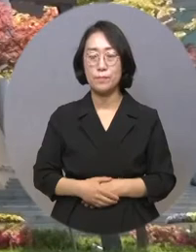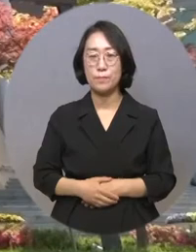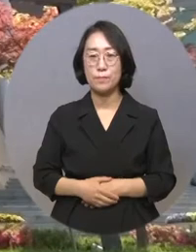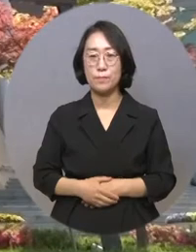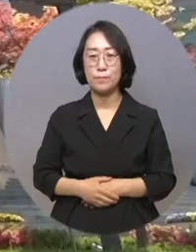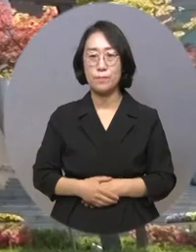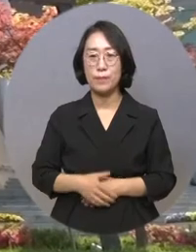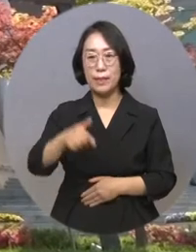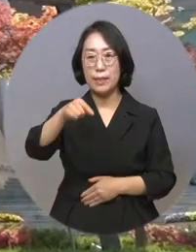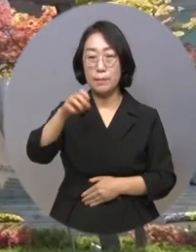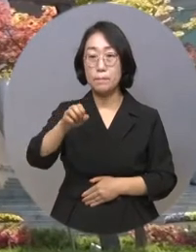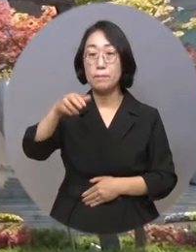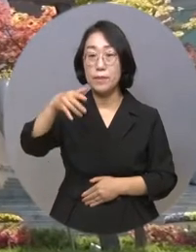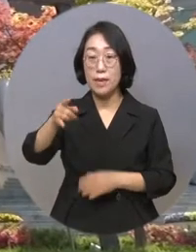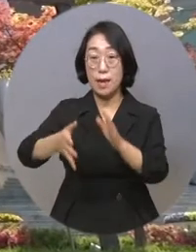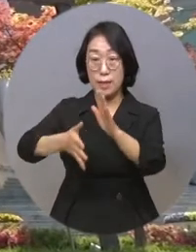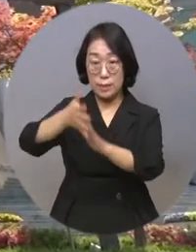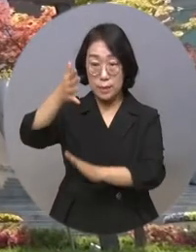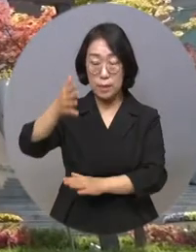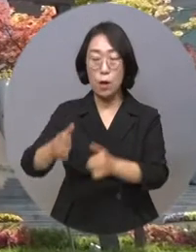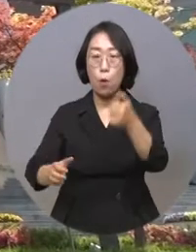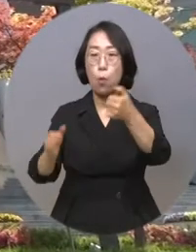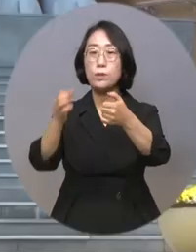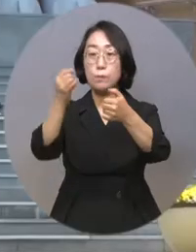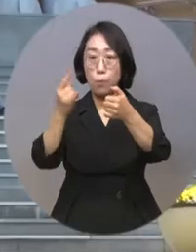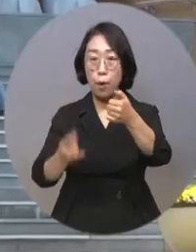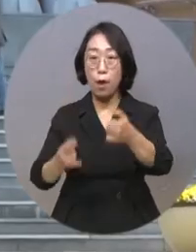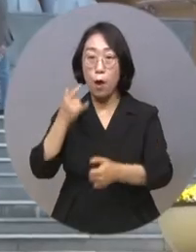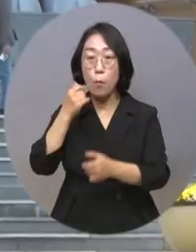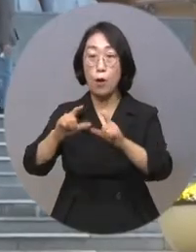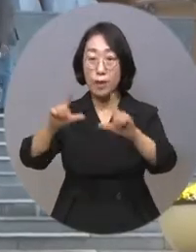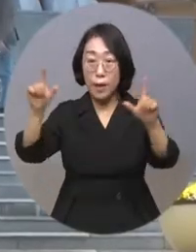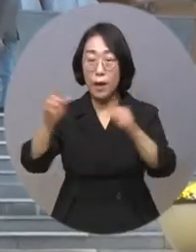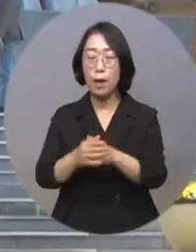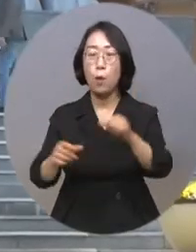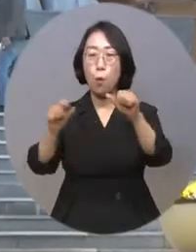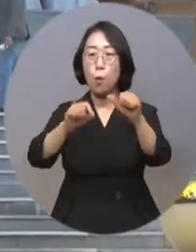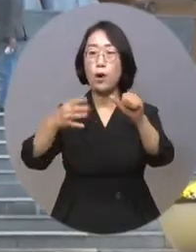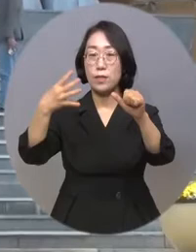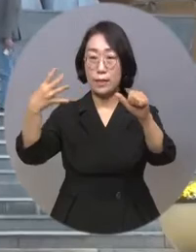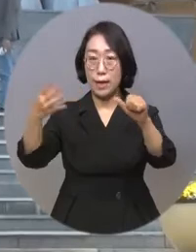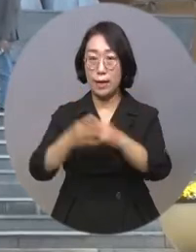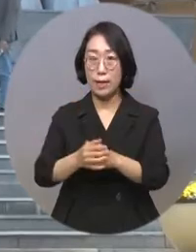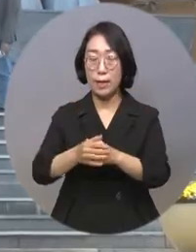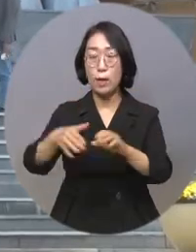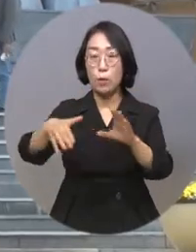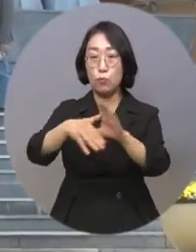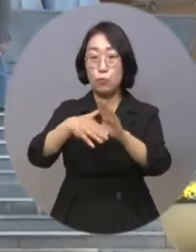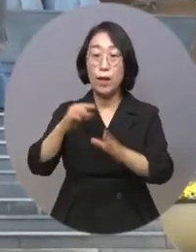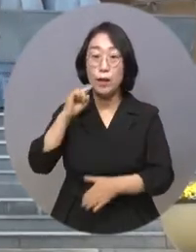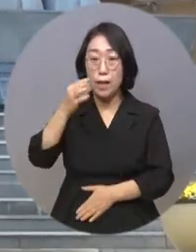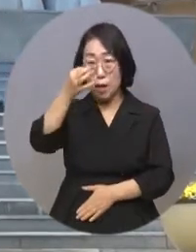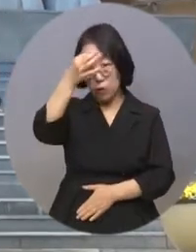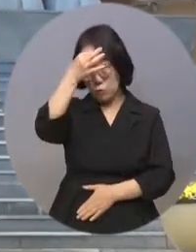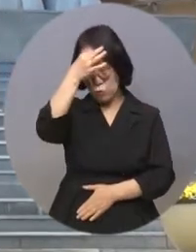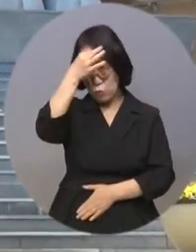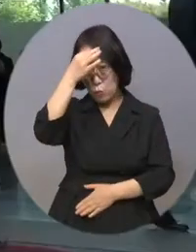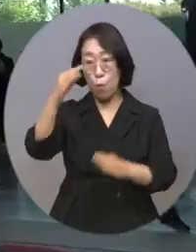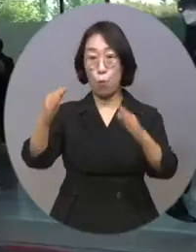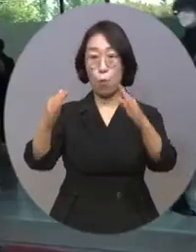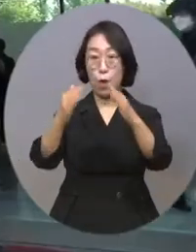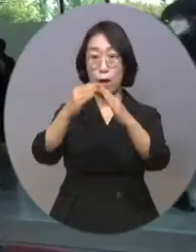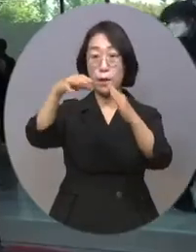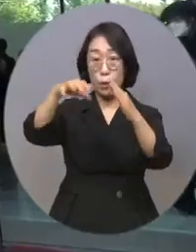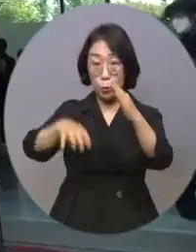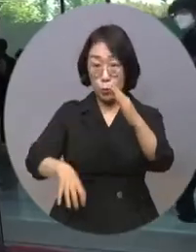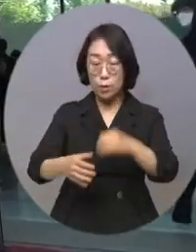전북 김제시는 제50회 어버이날을 맞아 지난 5월 4일 김제문화예술회 관 대공연장에서